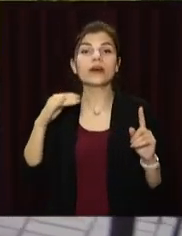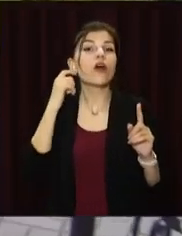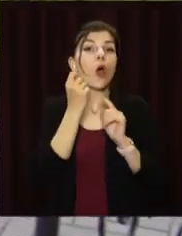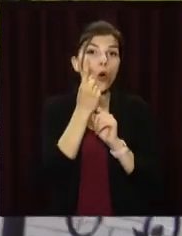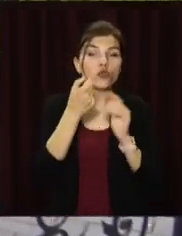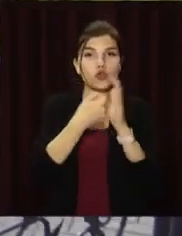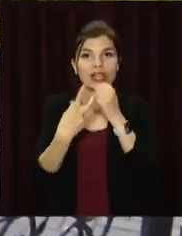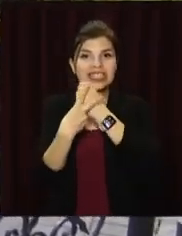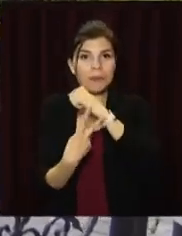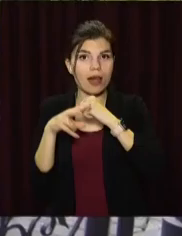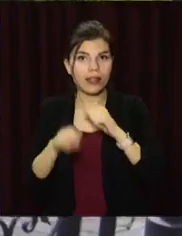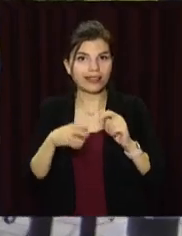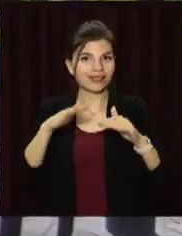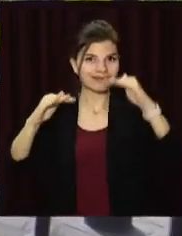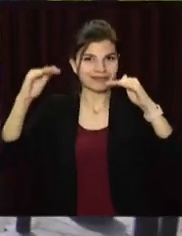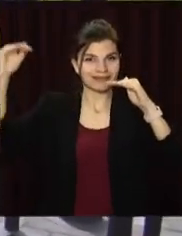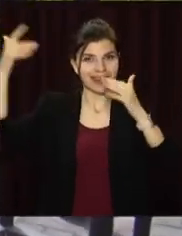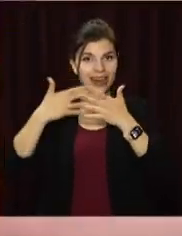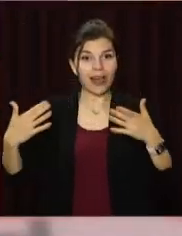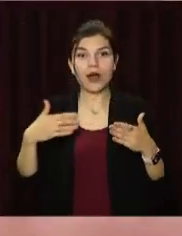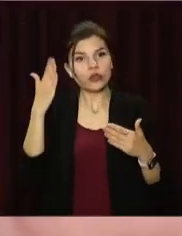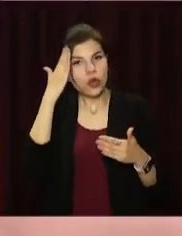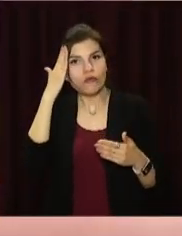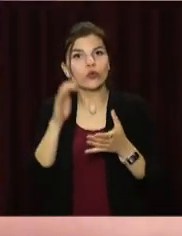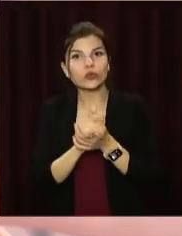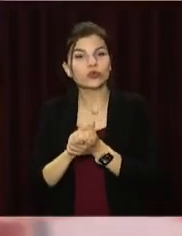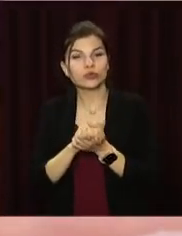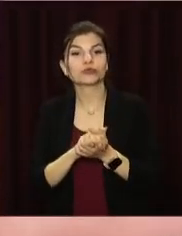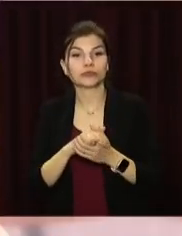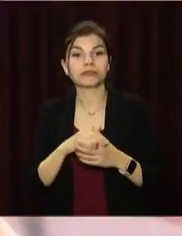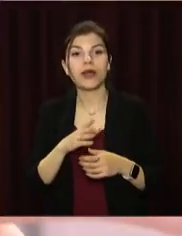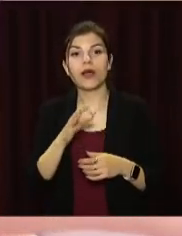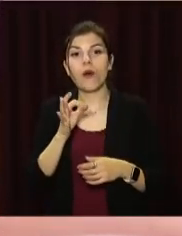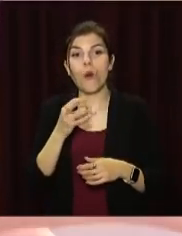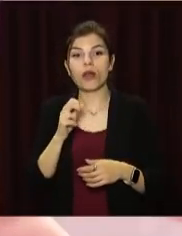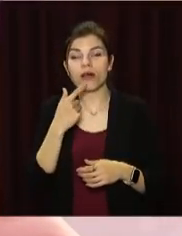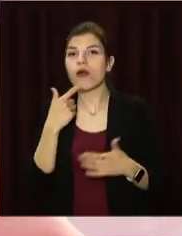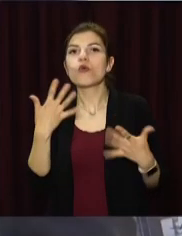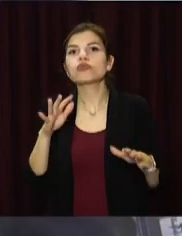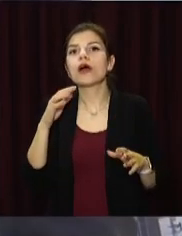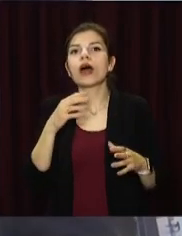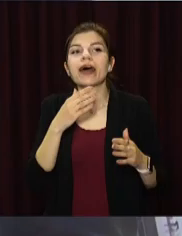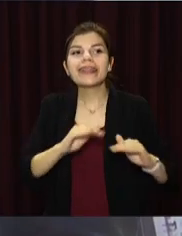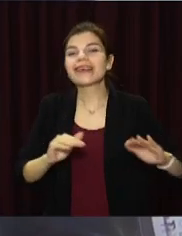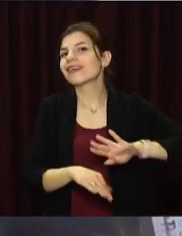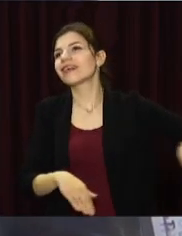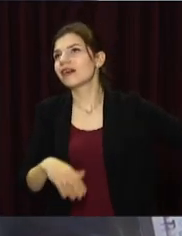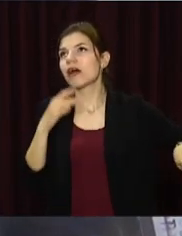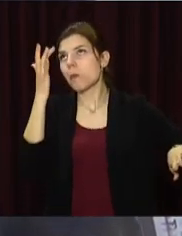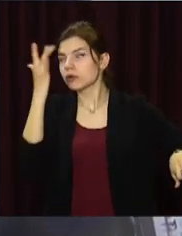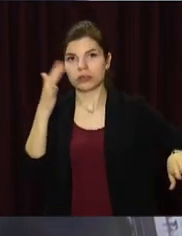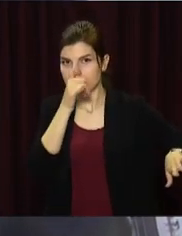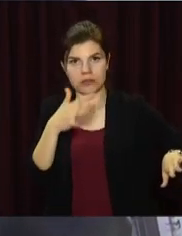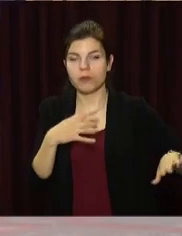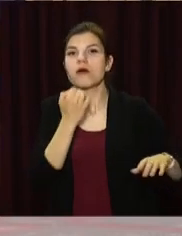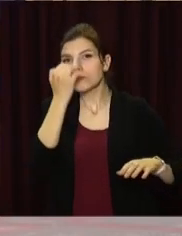до 17 років. Талановиті й дружні діти – матусина гордість. Ольга каже, вже й не уявляє без них свого життя. І дякує долі,